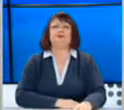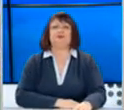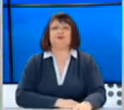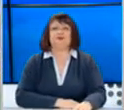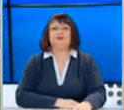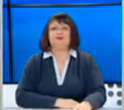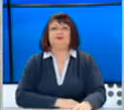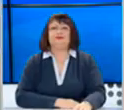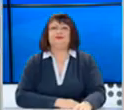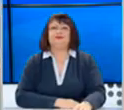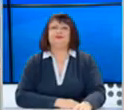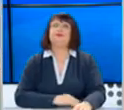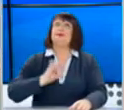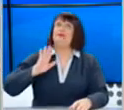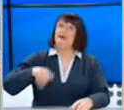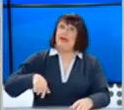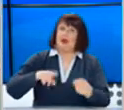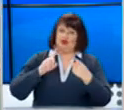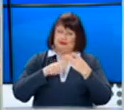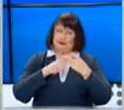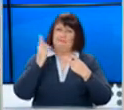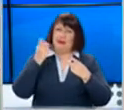Και τέλος,